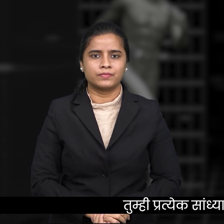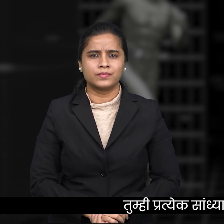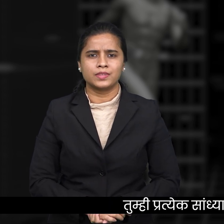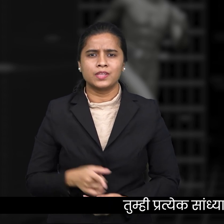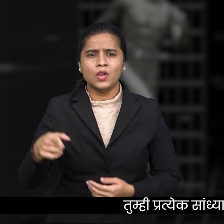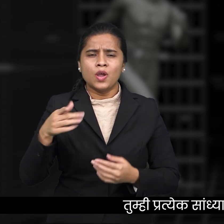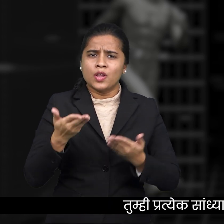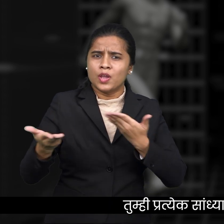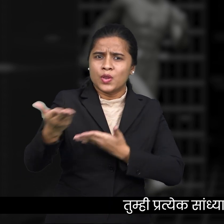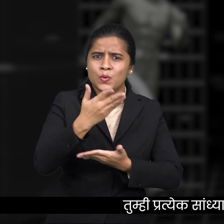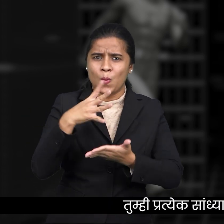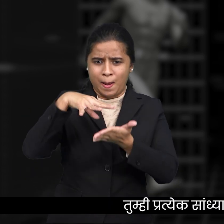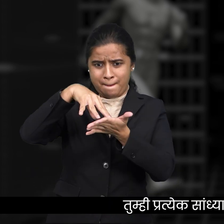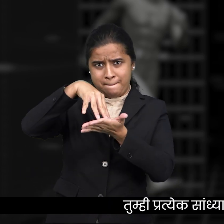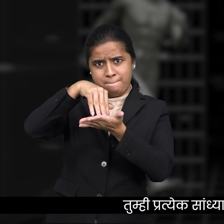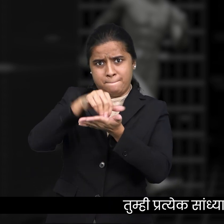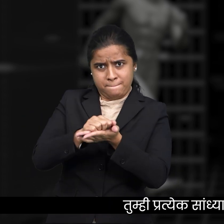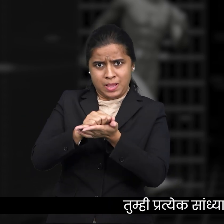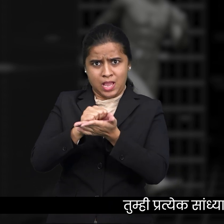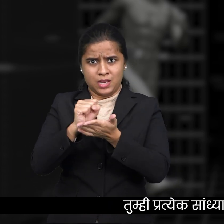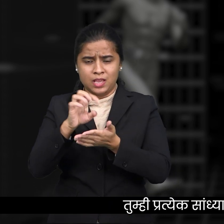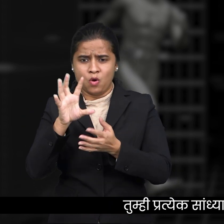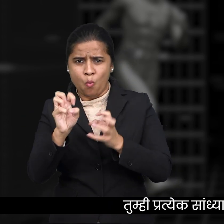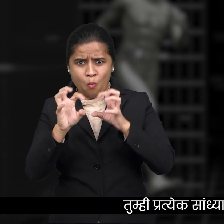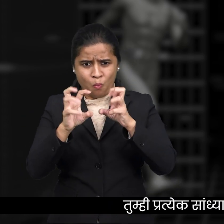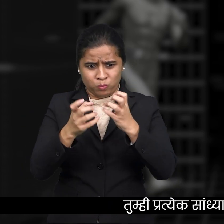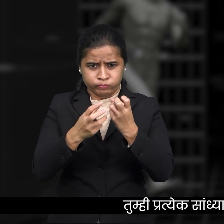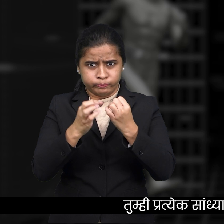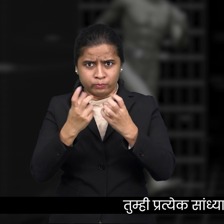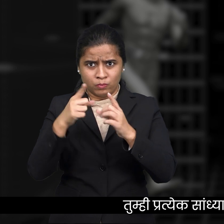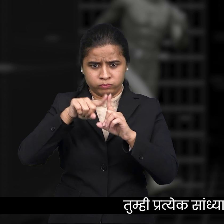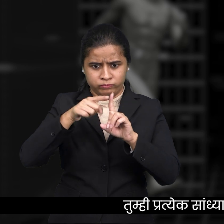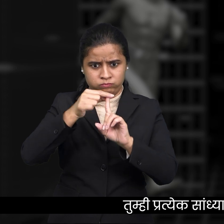तुम्ही प्रत्येक सांध्यांवर सर्व बोटे वाकू शकता का?